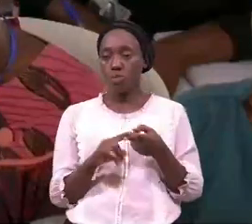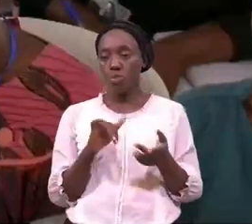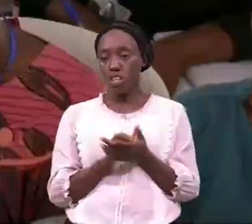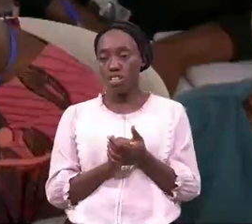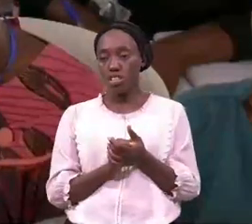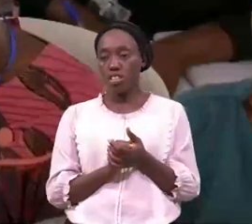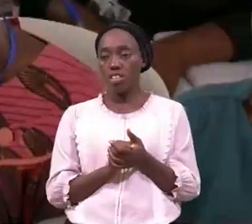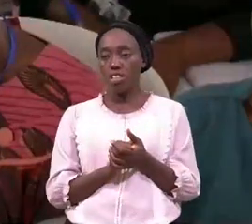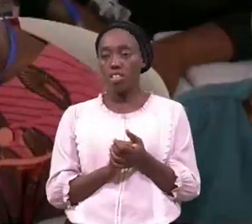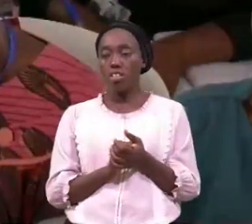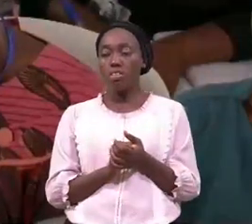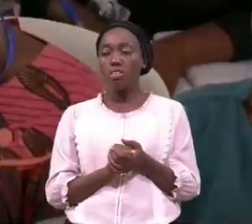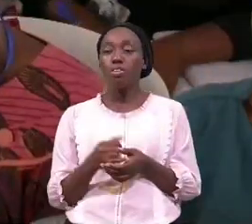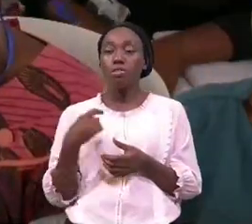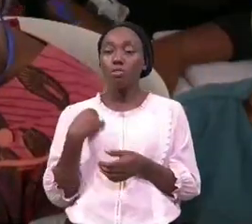Nous nous consacrons à cela.